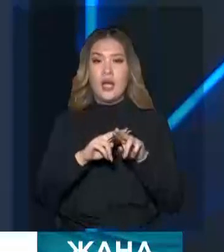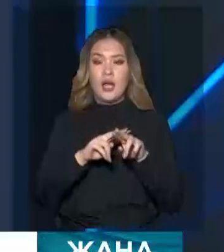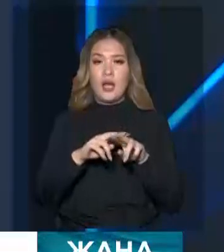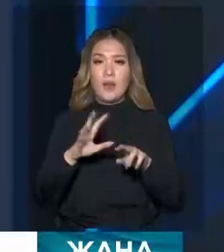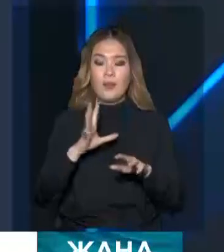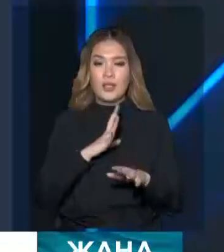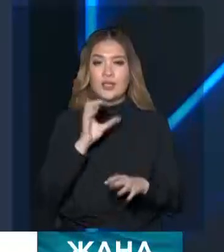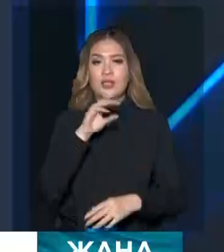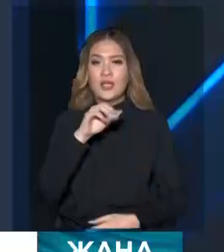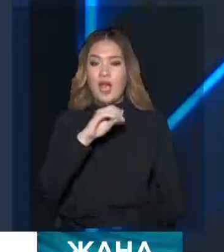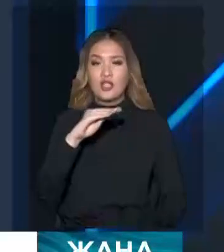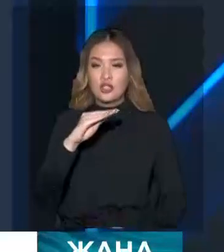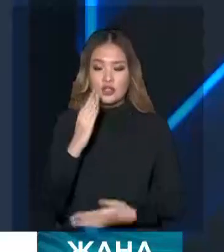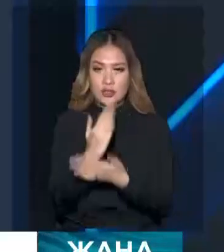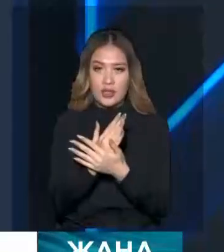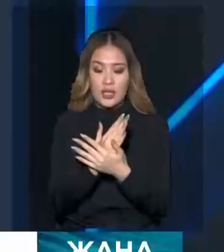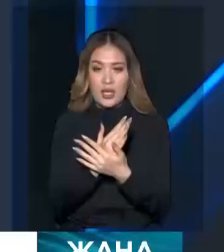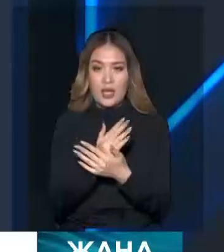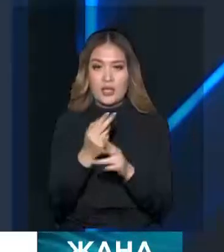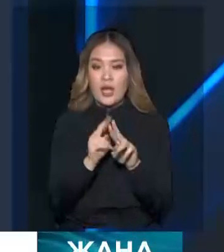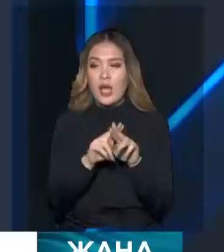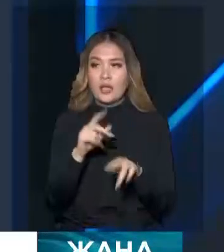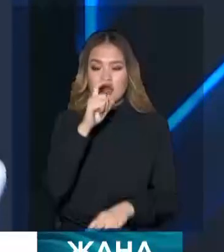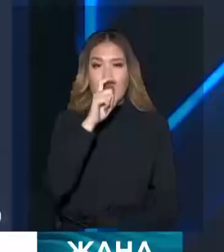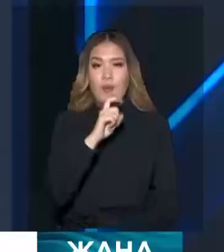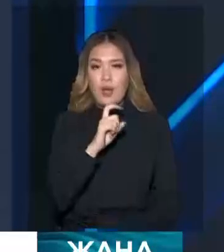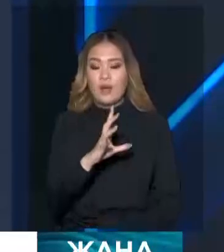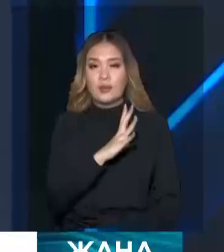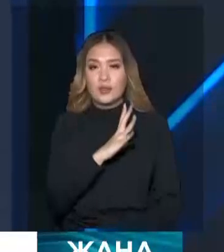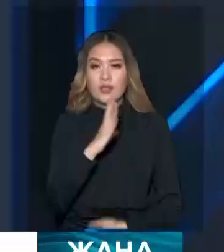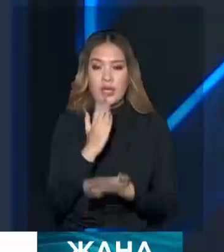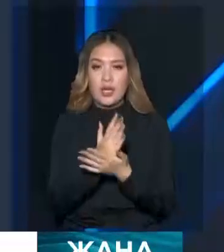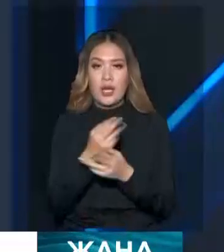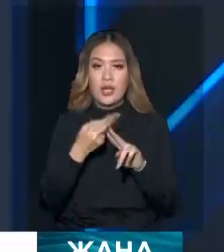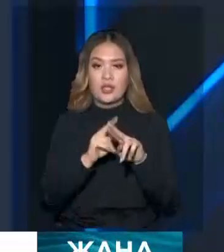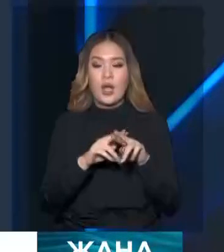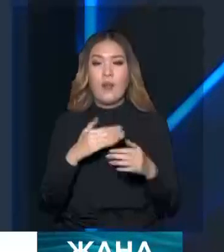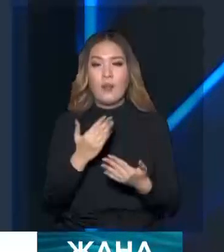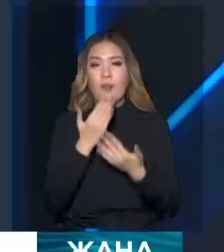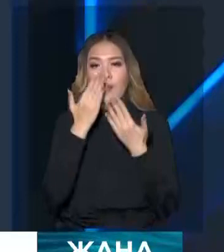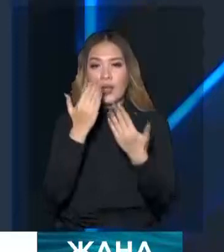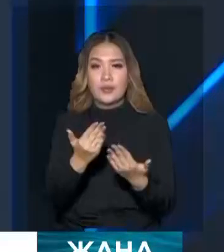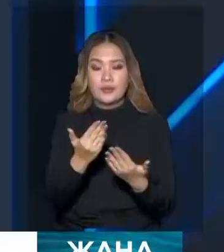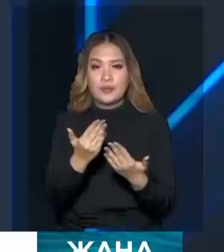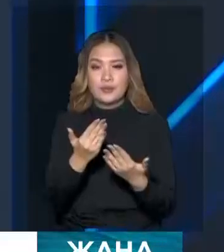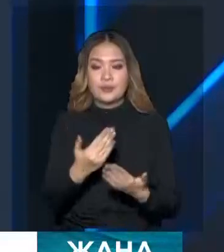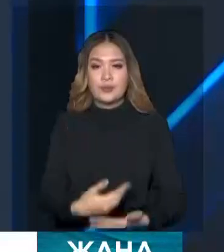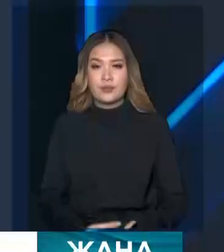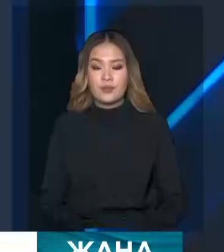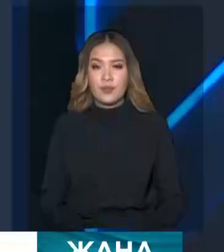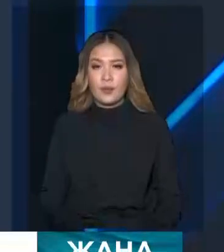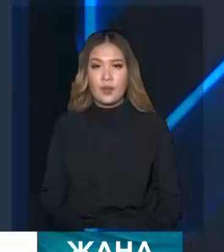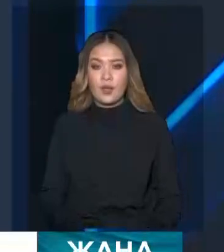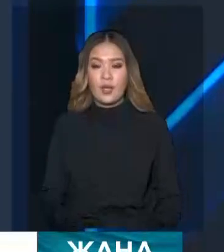жаңа стаж деп жатыр ғой. Сол түсініксіз болып жатқандықтан осы мәселені көтеріп жатқанымыз ғой. Иә. Yeah. Осындай бір мәселелер